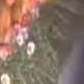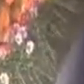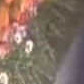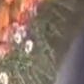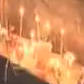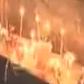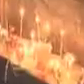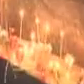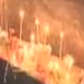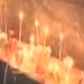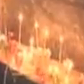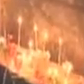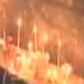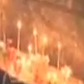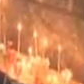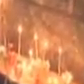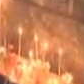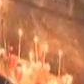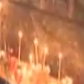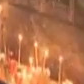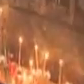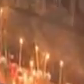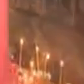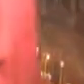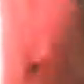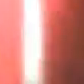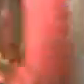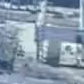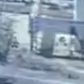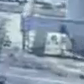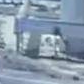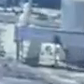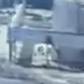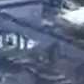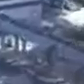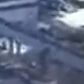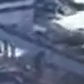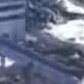สวสบสัสดี